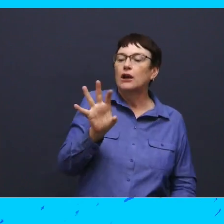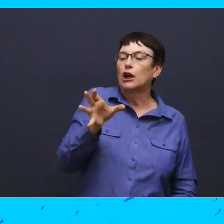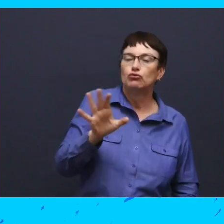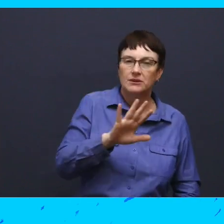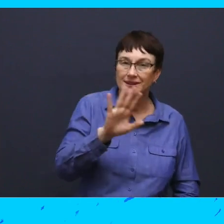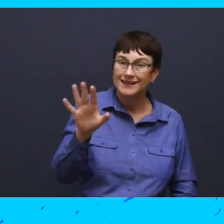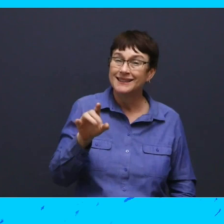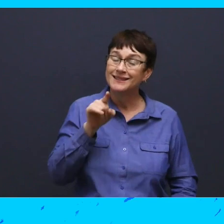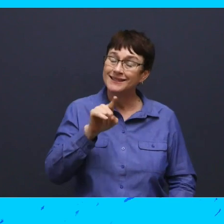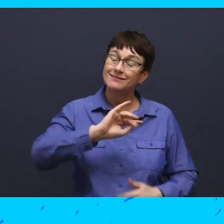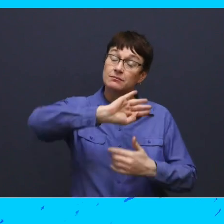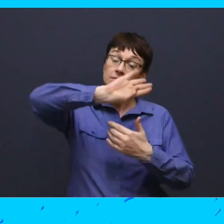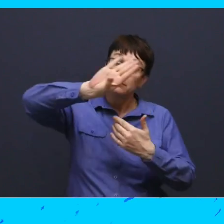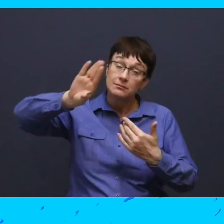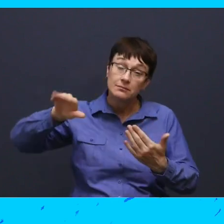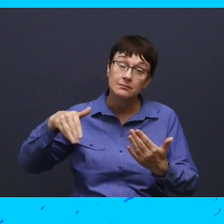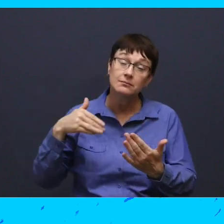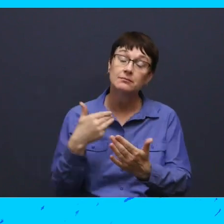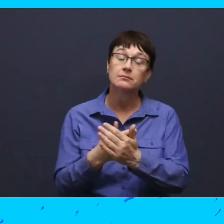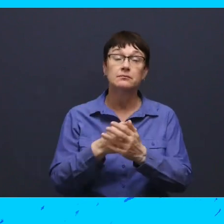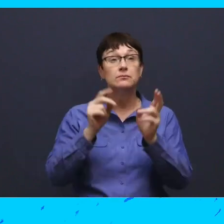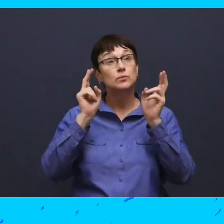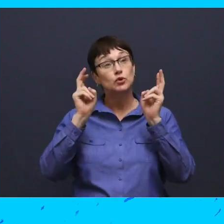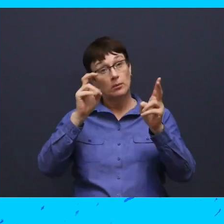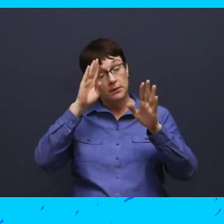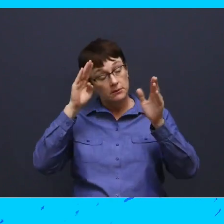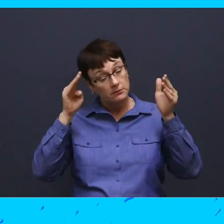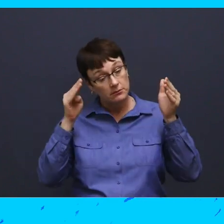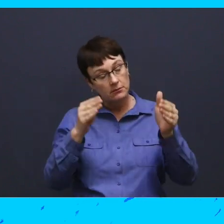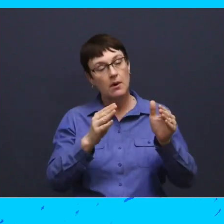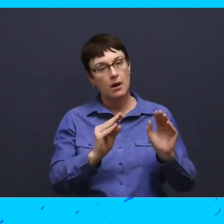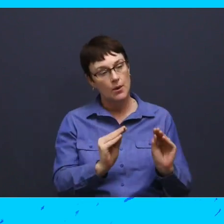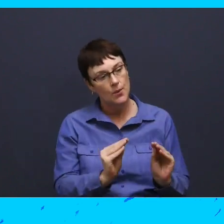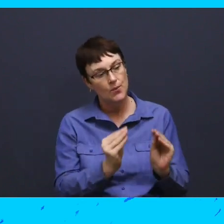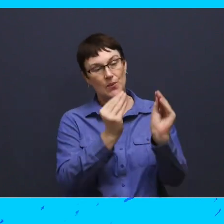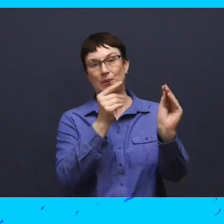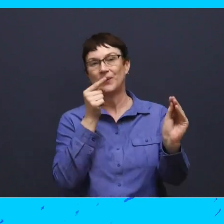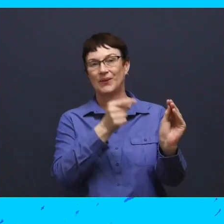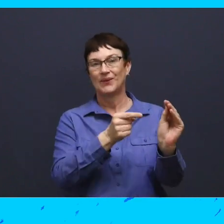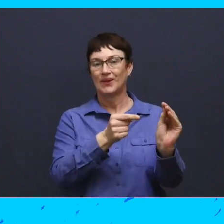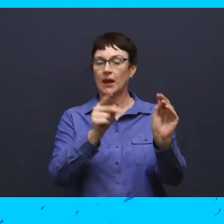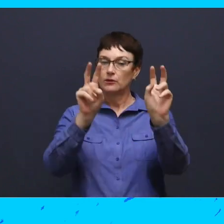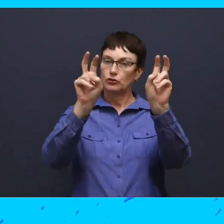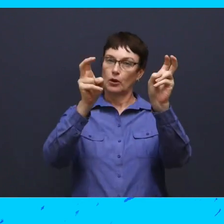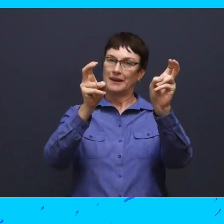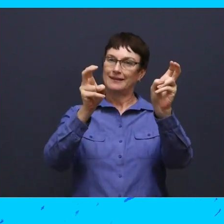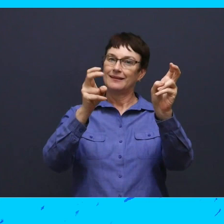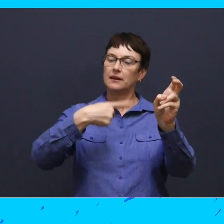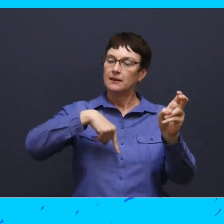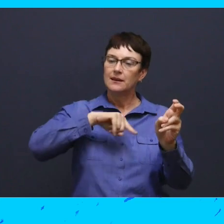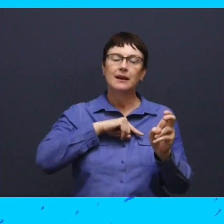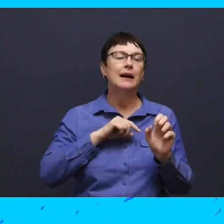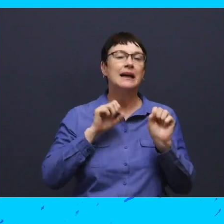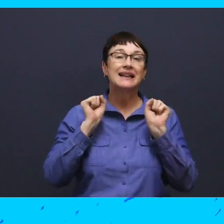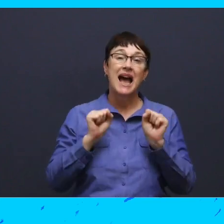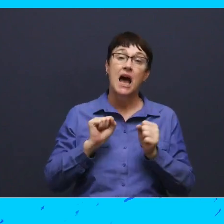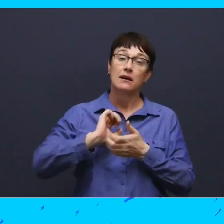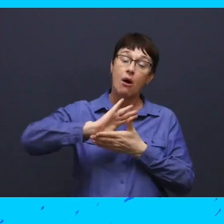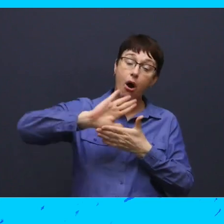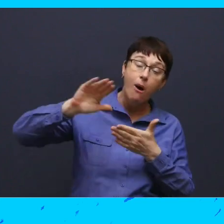on peut améliorer leur vie. C'est un aspect très ample. On ne peut pas le